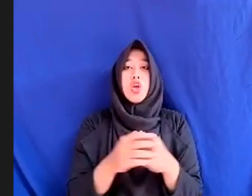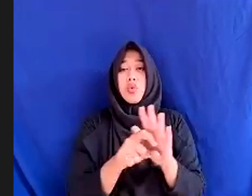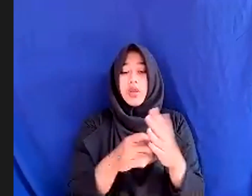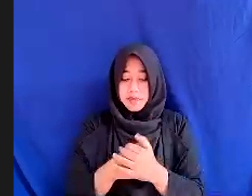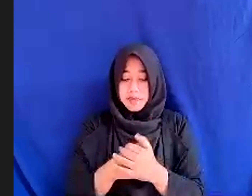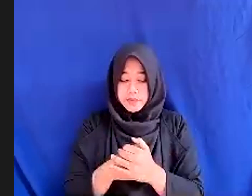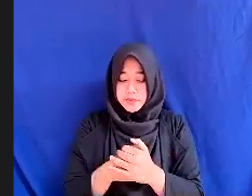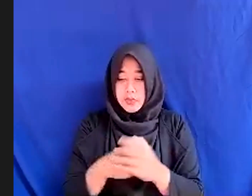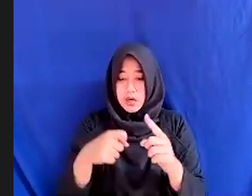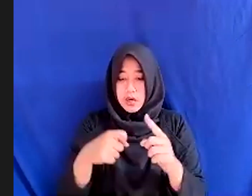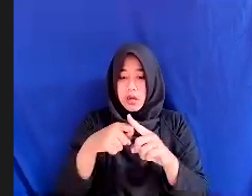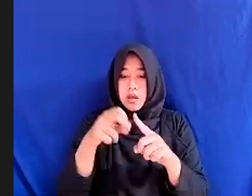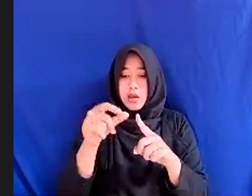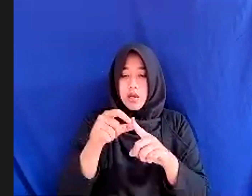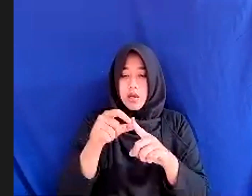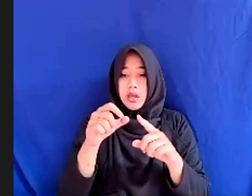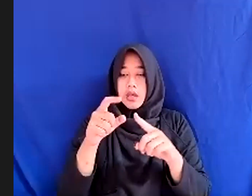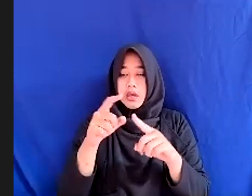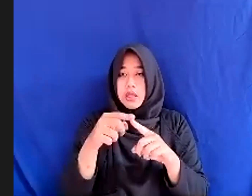kredit-kredit ringan di perbankan, kemudian